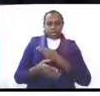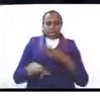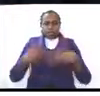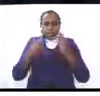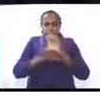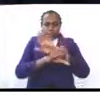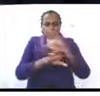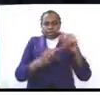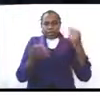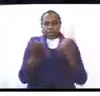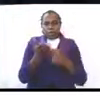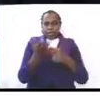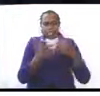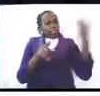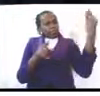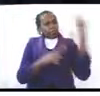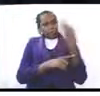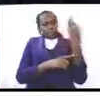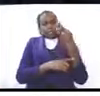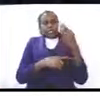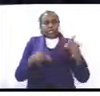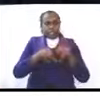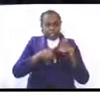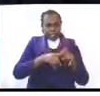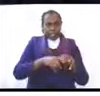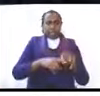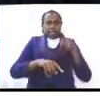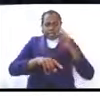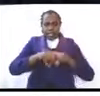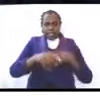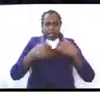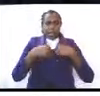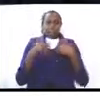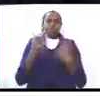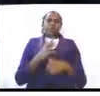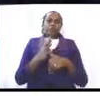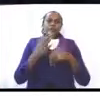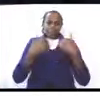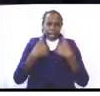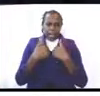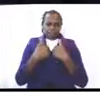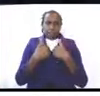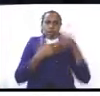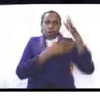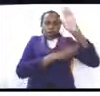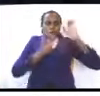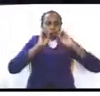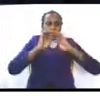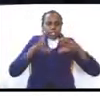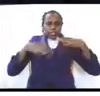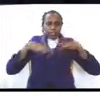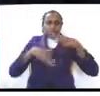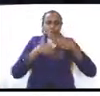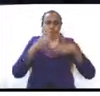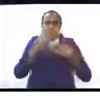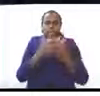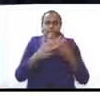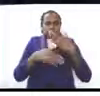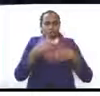na tuhubiri hata ingawa wakati haufai. Baba wabariki wahudumu wote